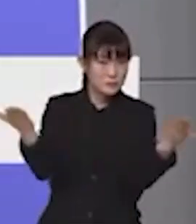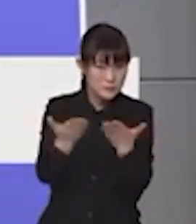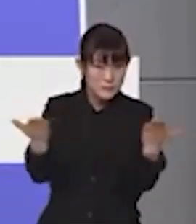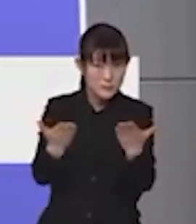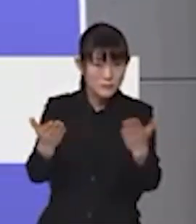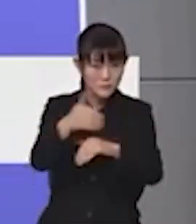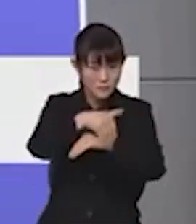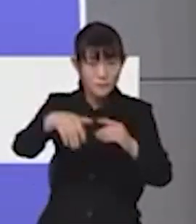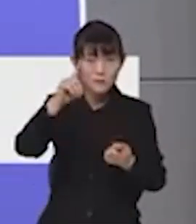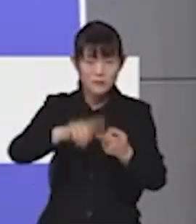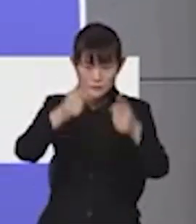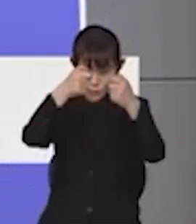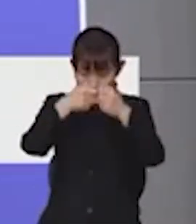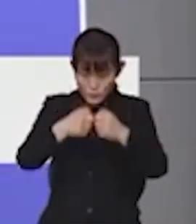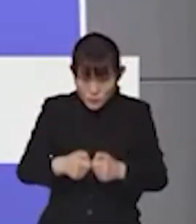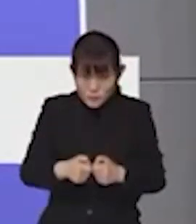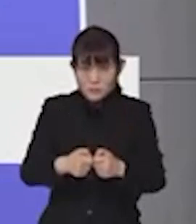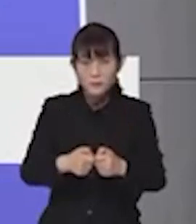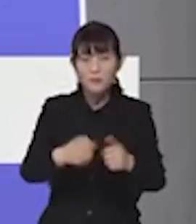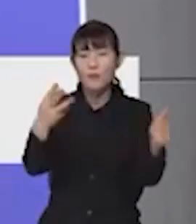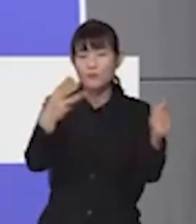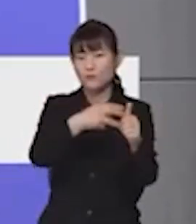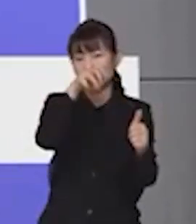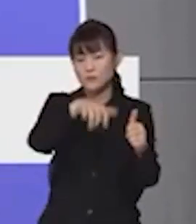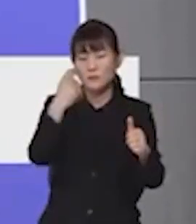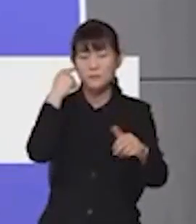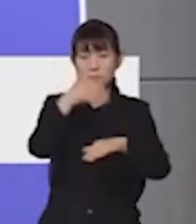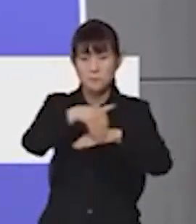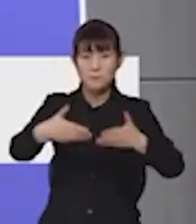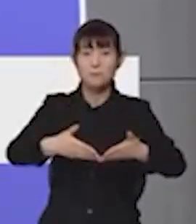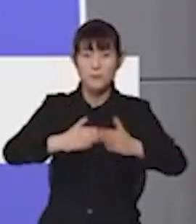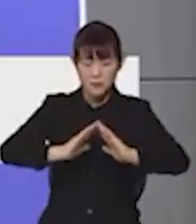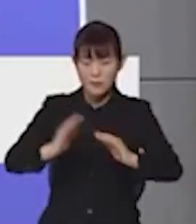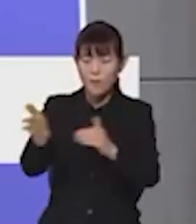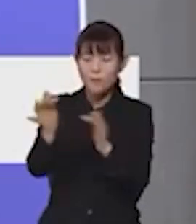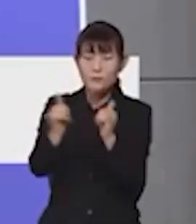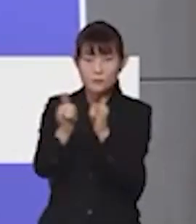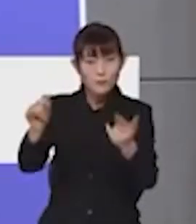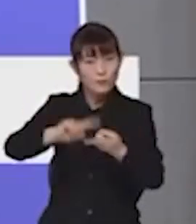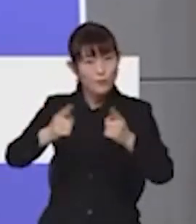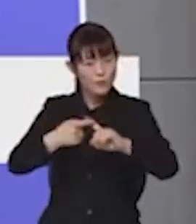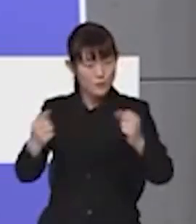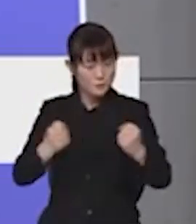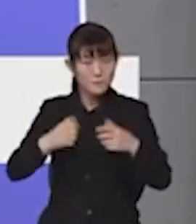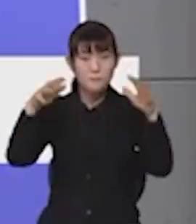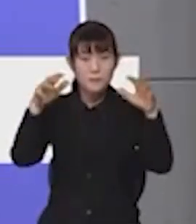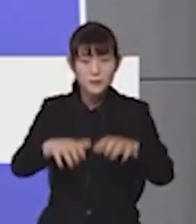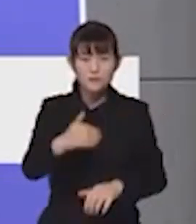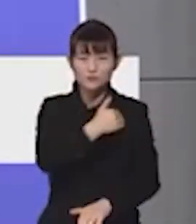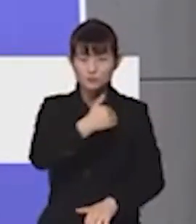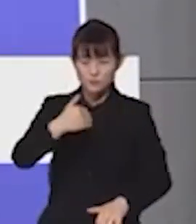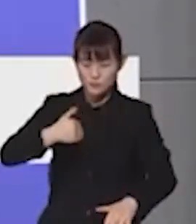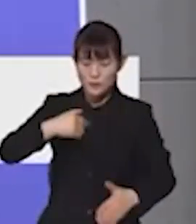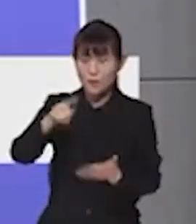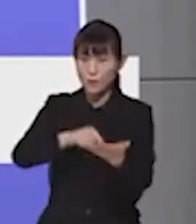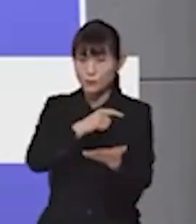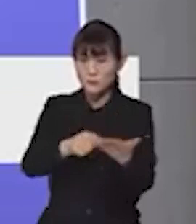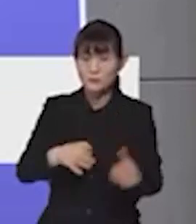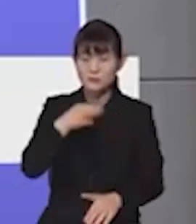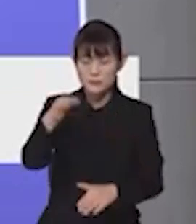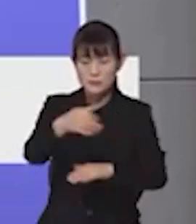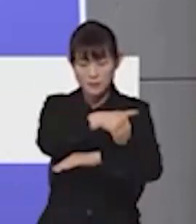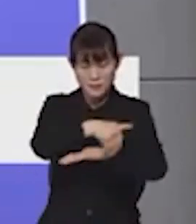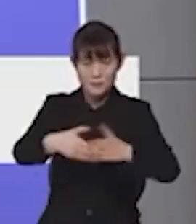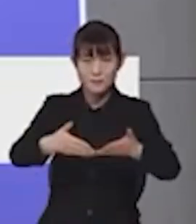것들도 세부적으로 우리 군에서 계획을 세워서 어민들과 서로 협력해서 충분한 그런 보상 계획들을